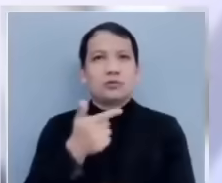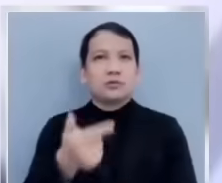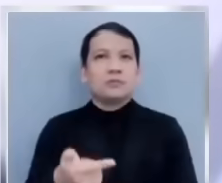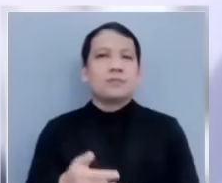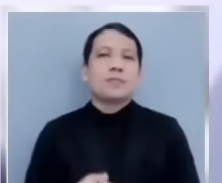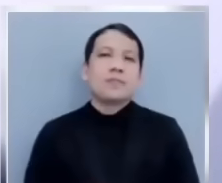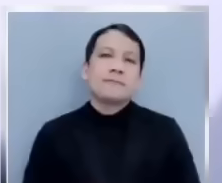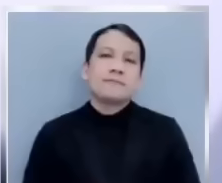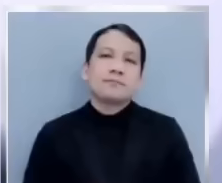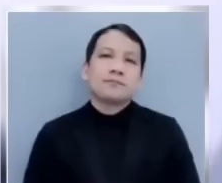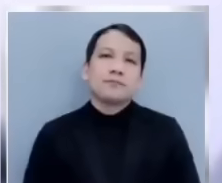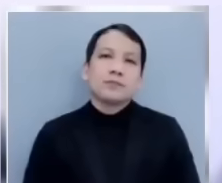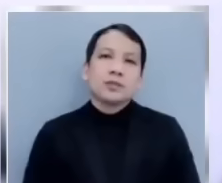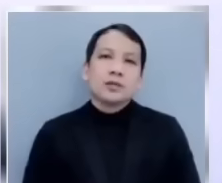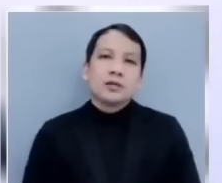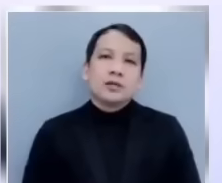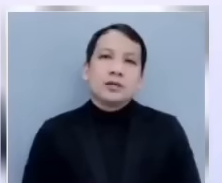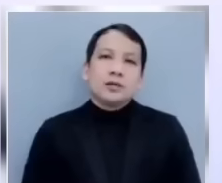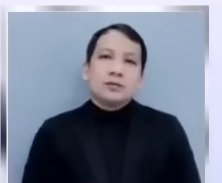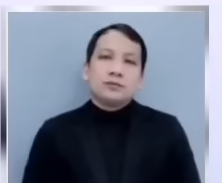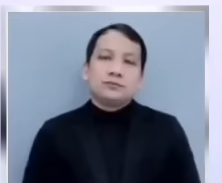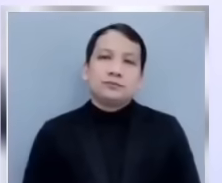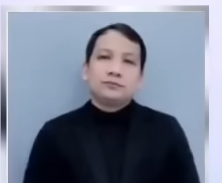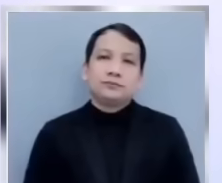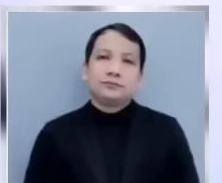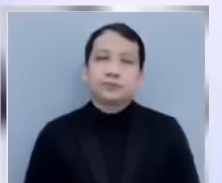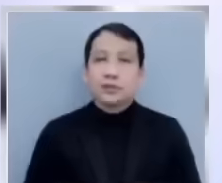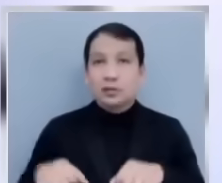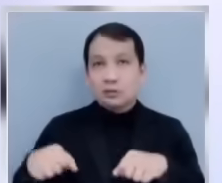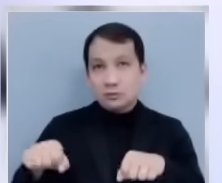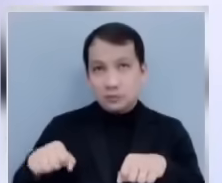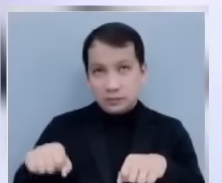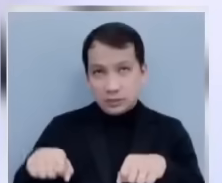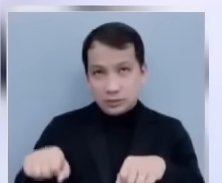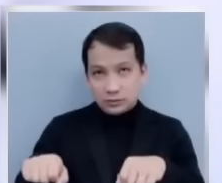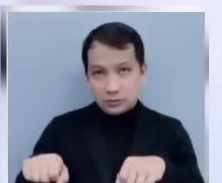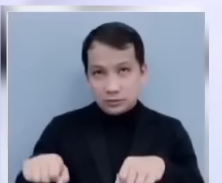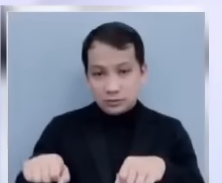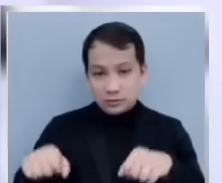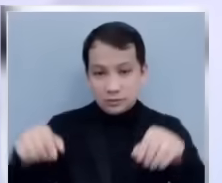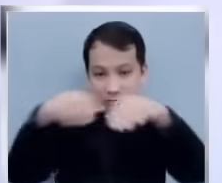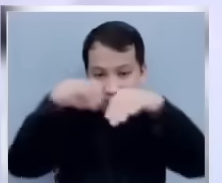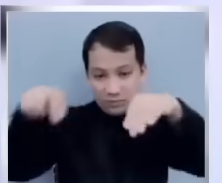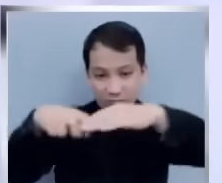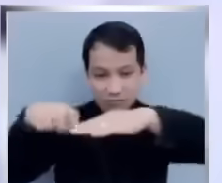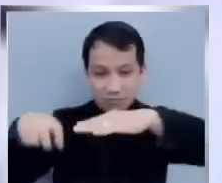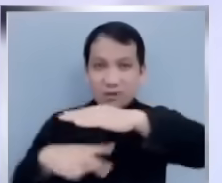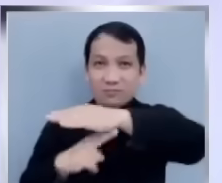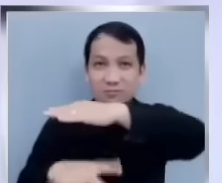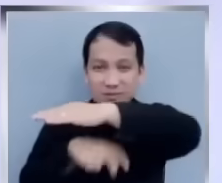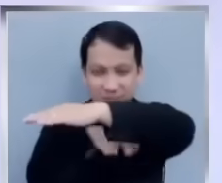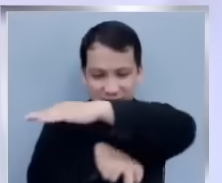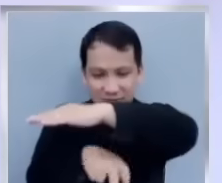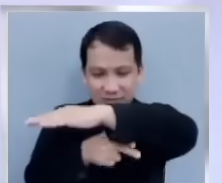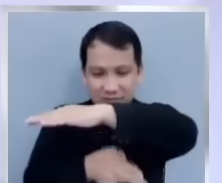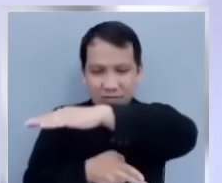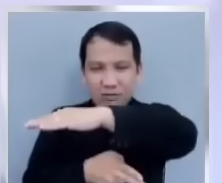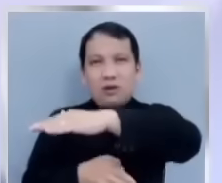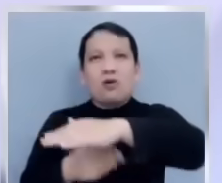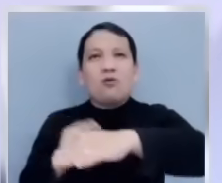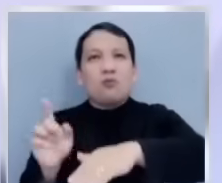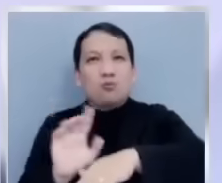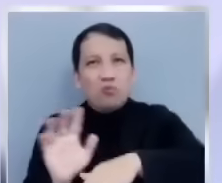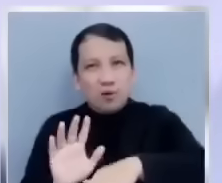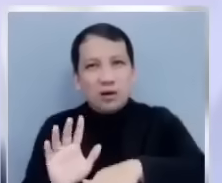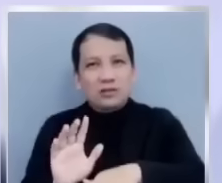Babala naman po sa mga rider na sumisilong sa mga overpass at iba pang istruktura kung umuulan. Takaw aksidente raw yan at